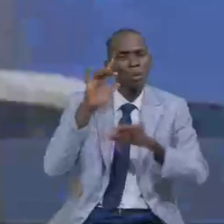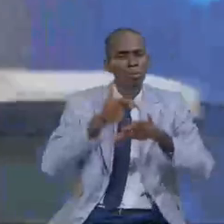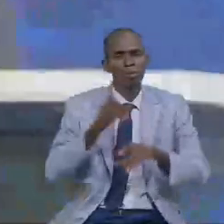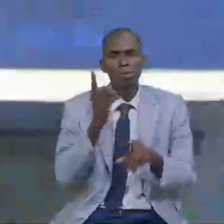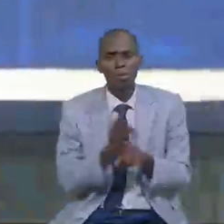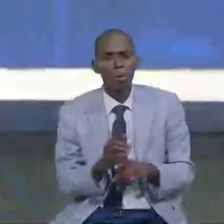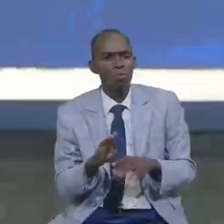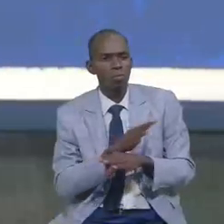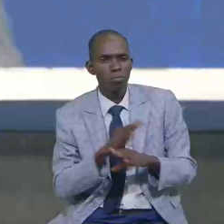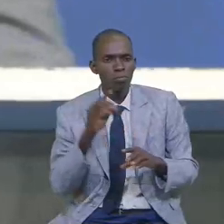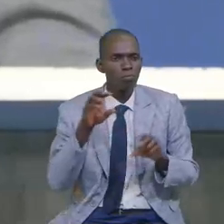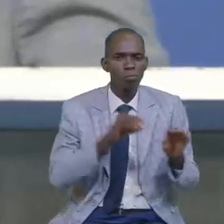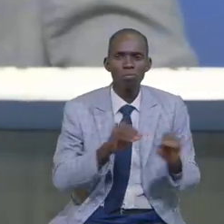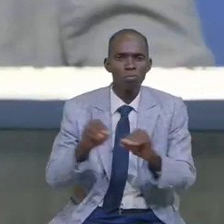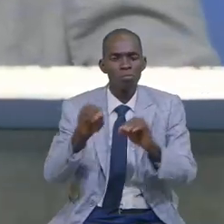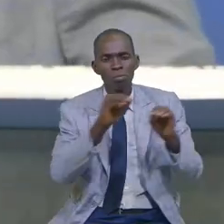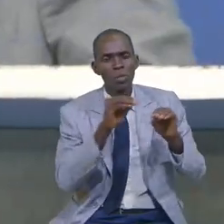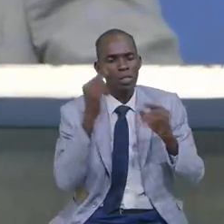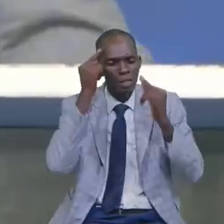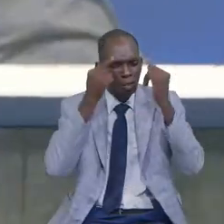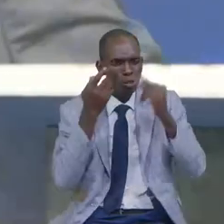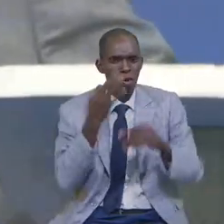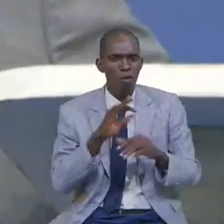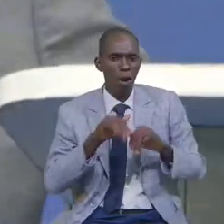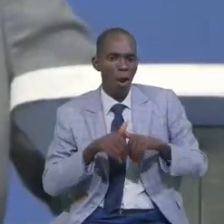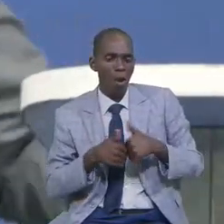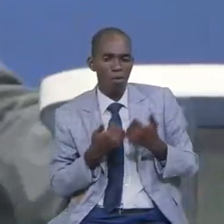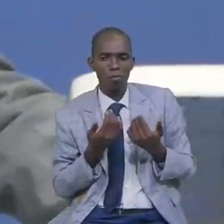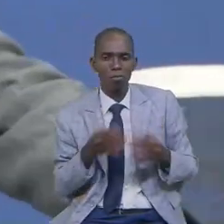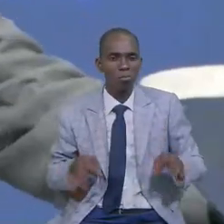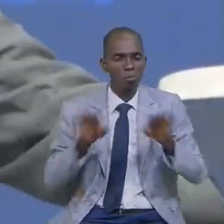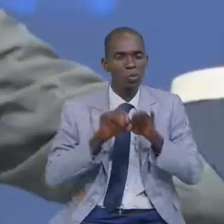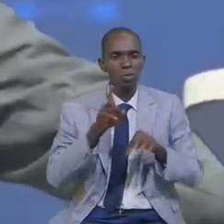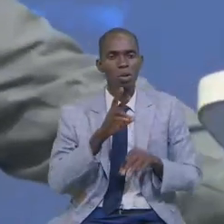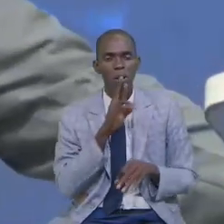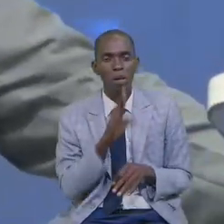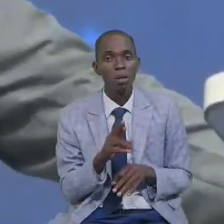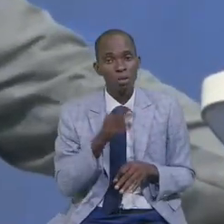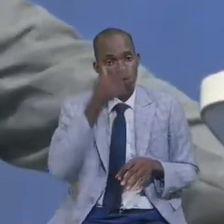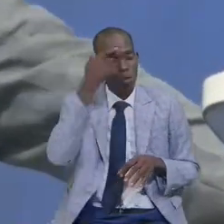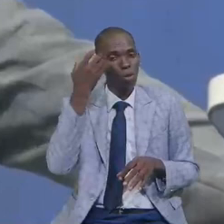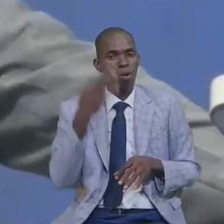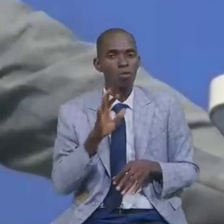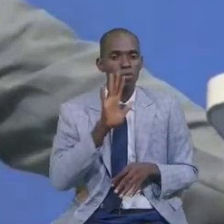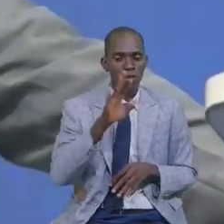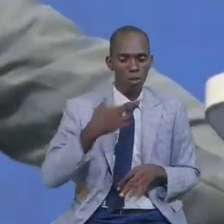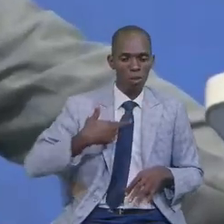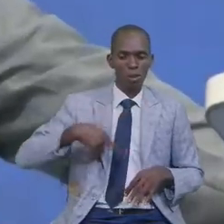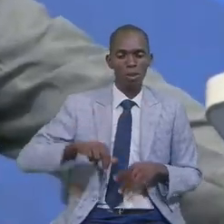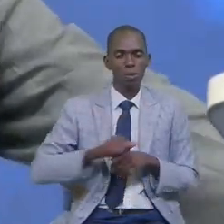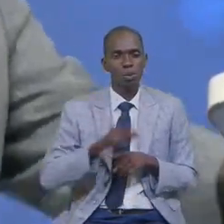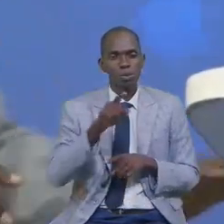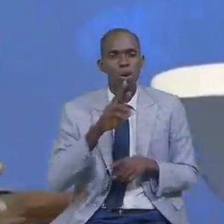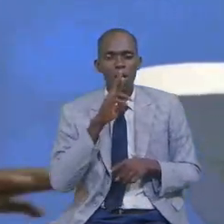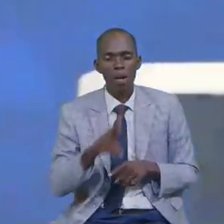vous pensiez à vos mérites à cause de votre religion. Vous pensiez à